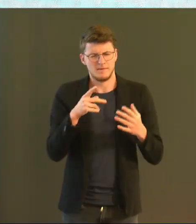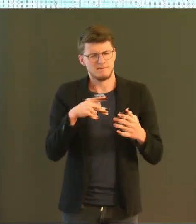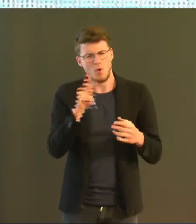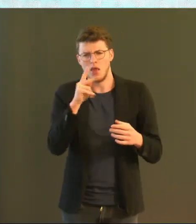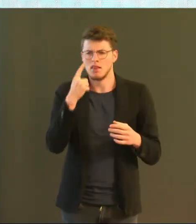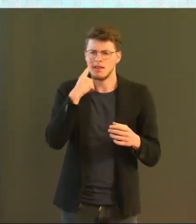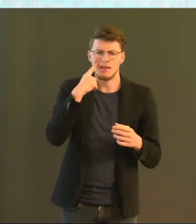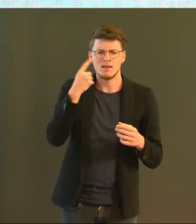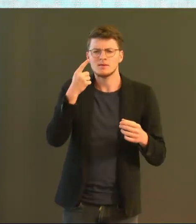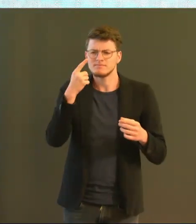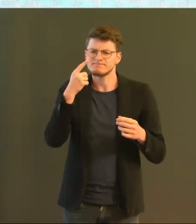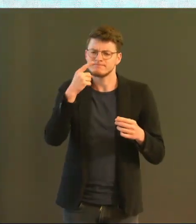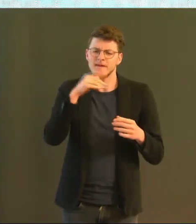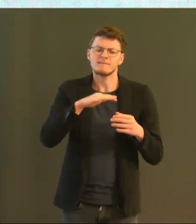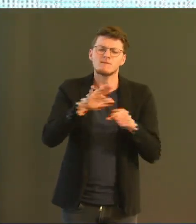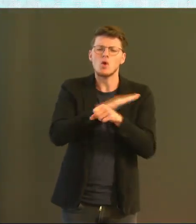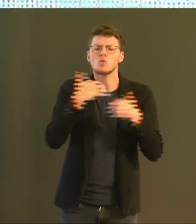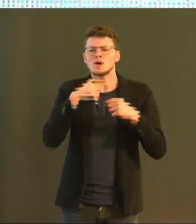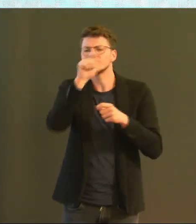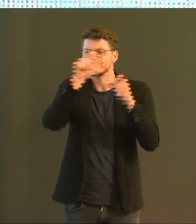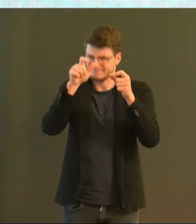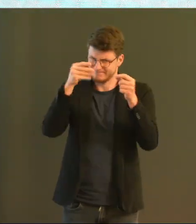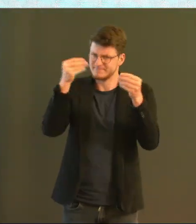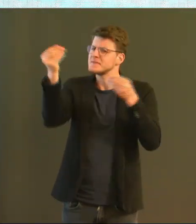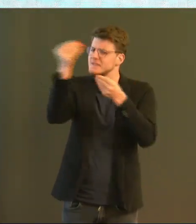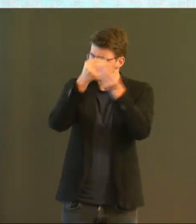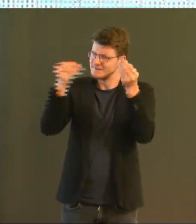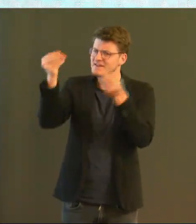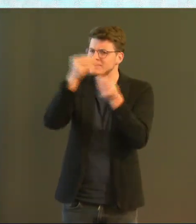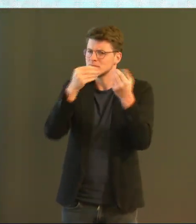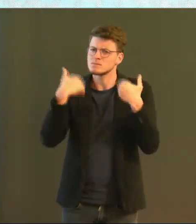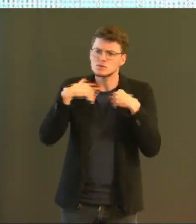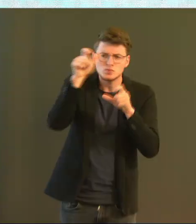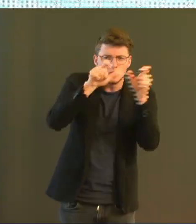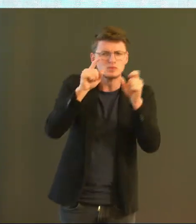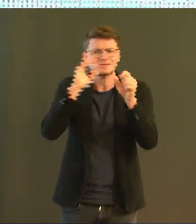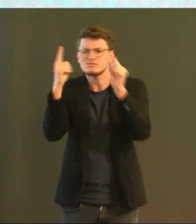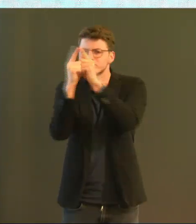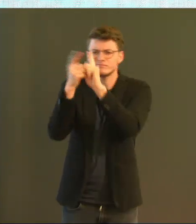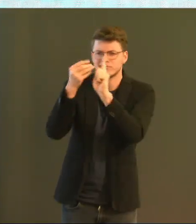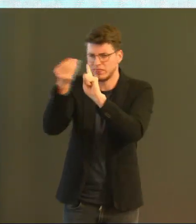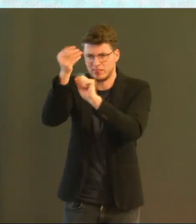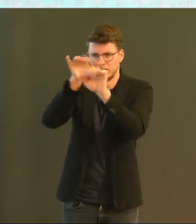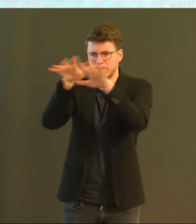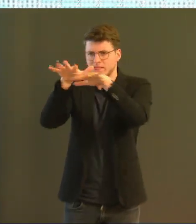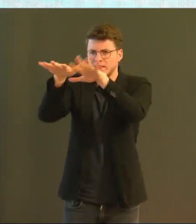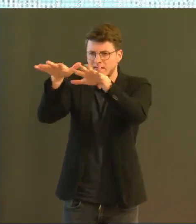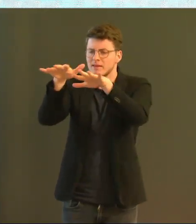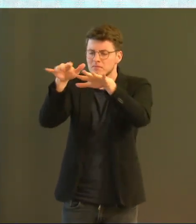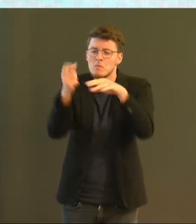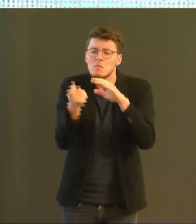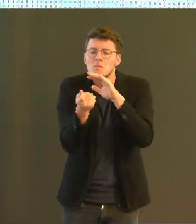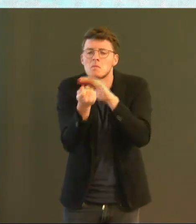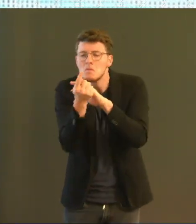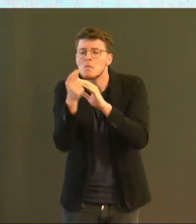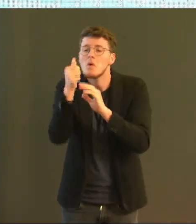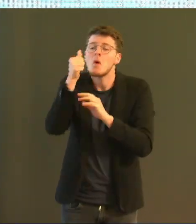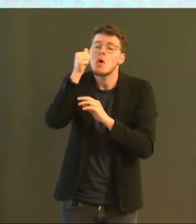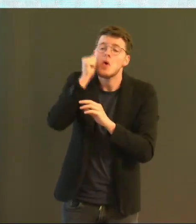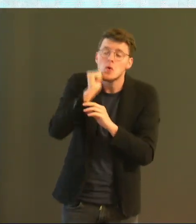active des mac harb ce matin avant tout regard de philosophe vendre ordre ce mardi